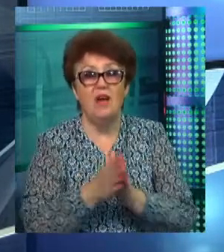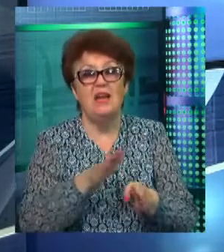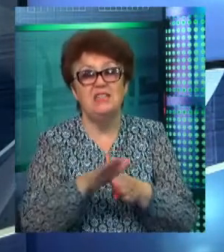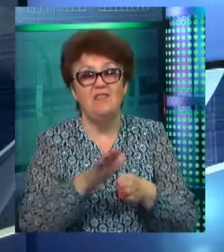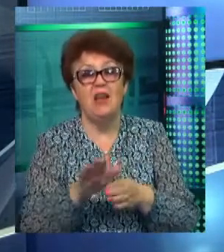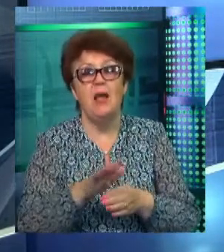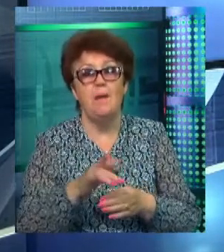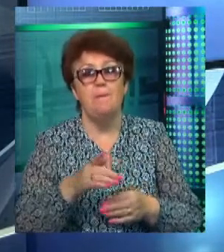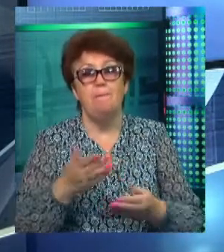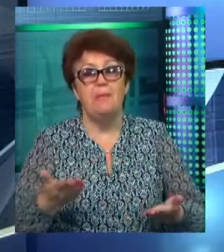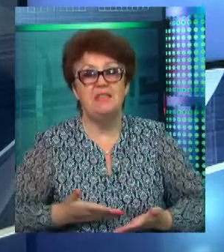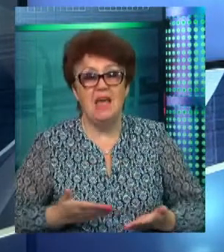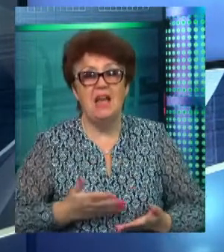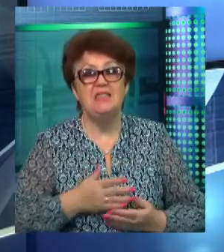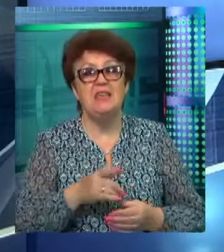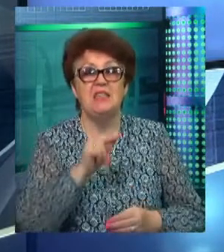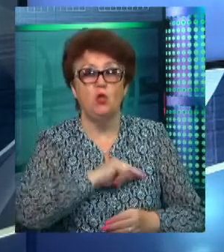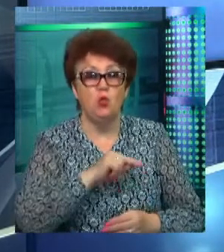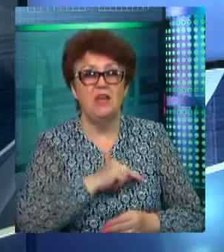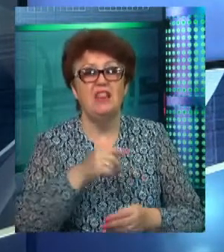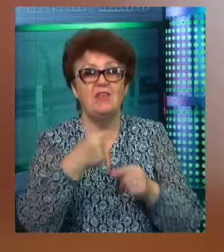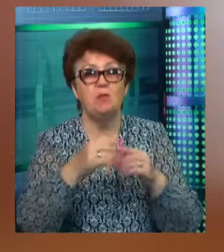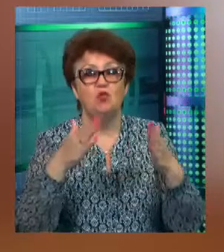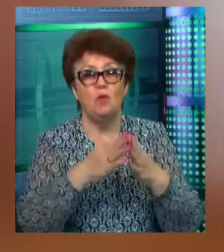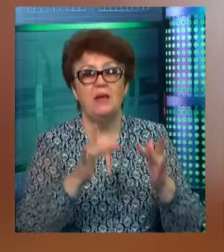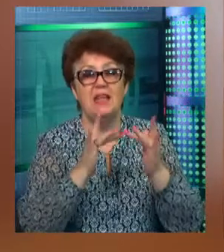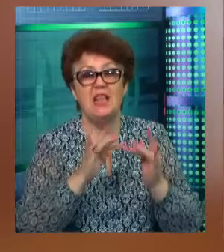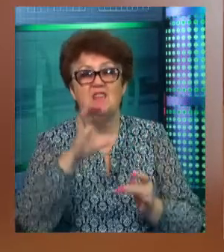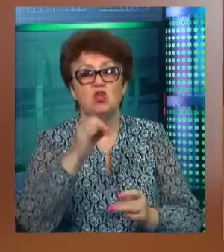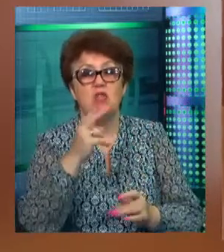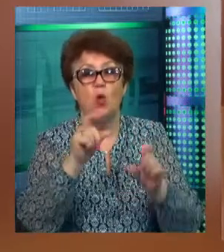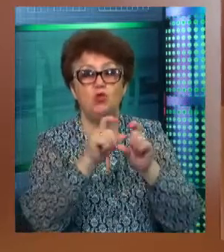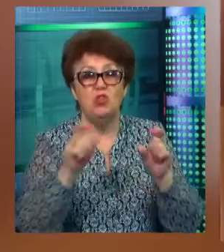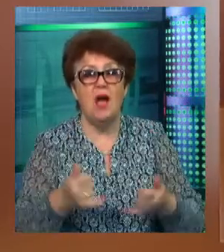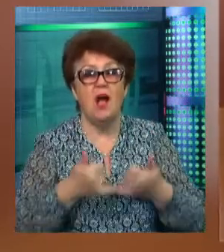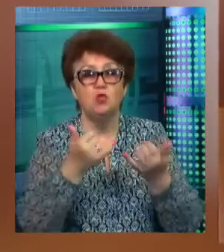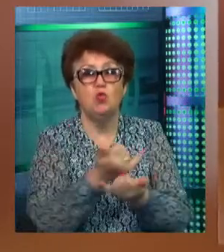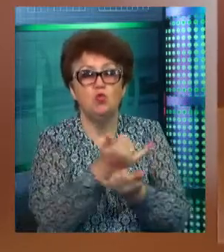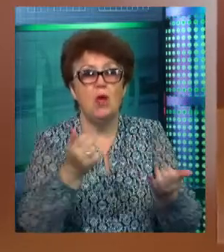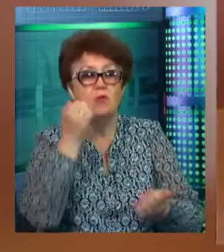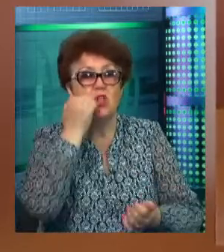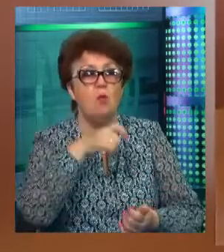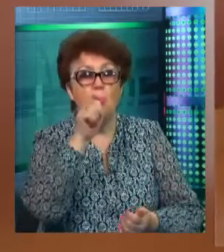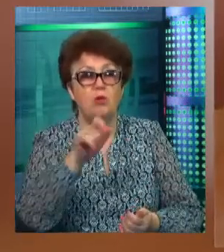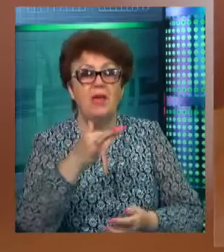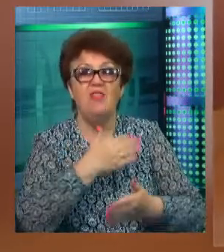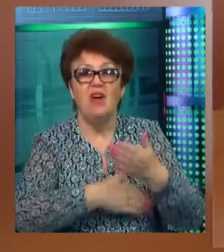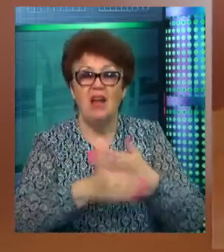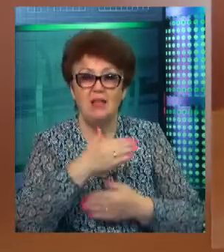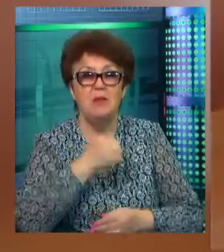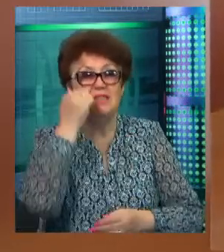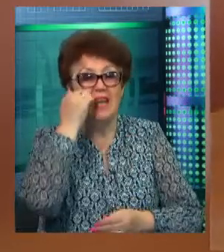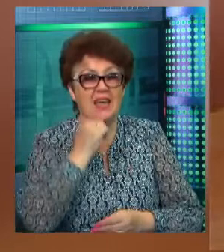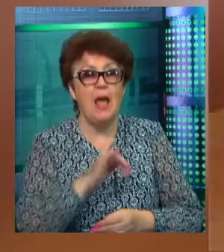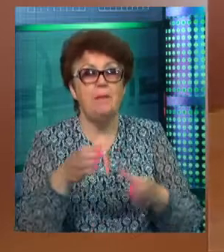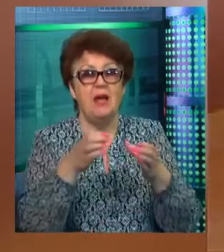постояльцы и сотрудники новозыбковского дома-интерната в социальные учреждения оказывает услуги пожилым людям и инвалидам старики и